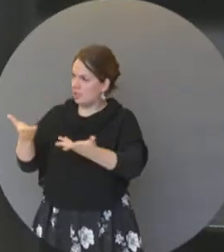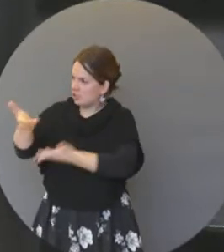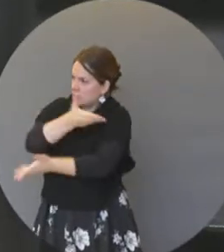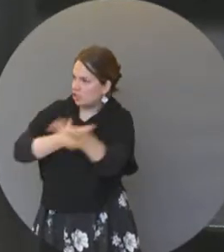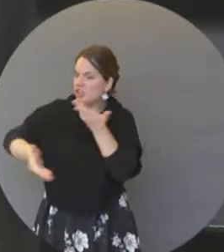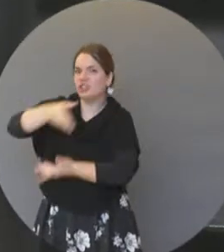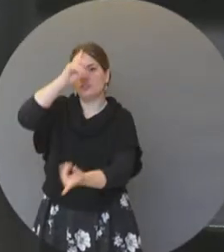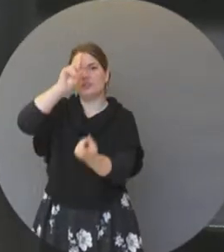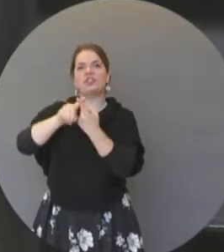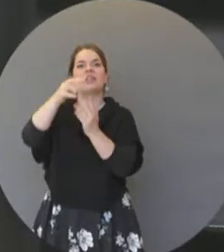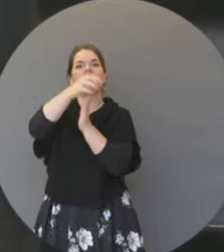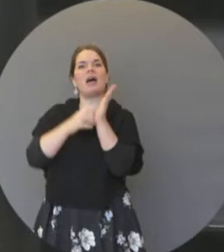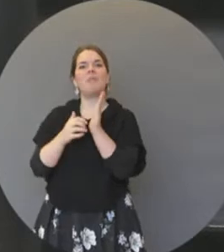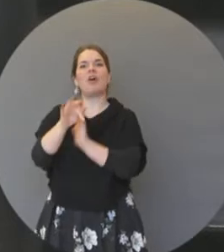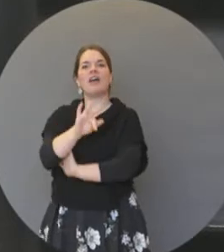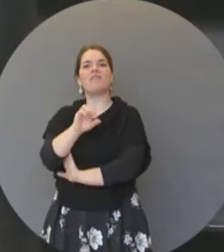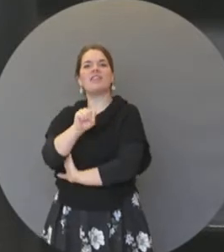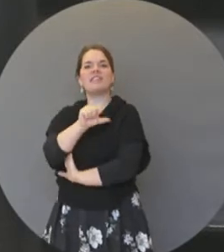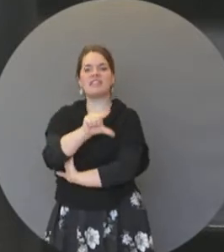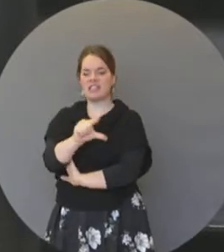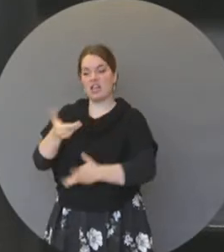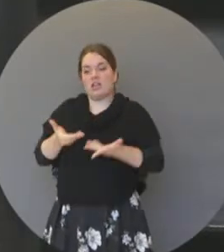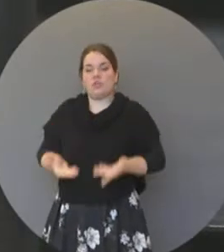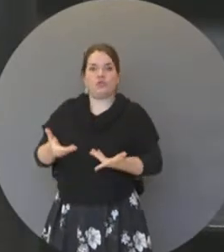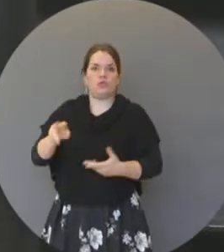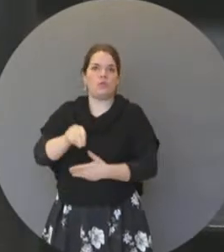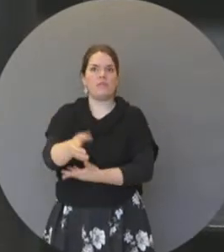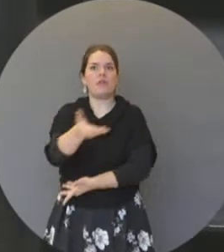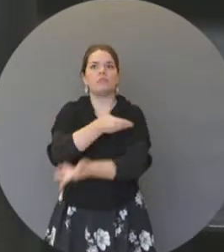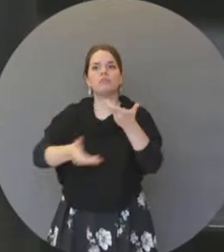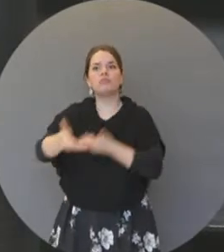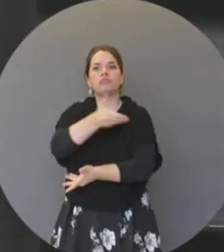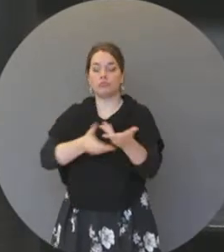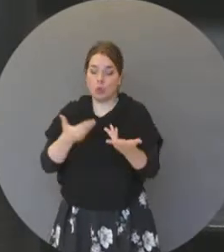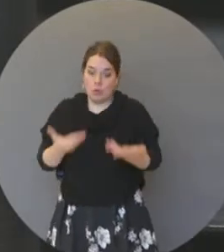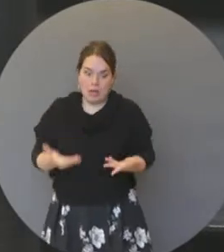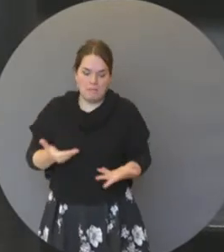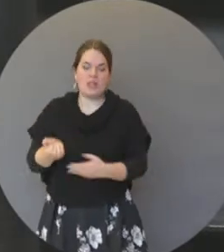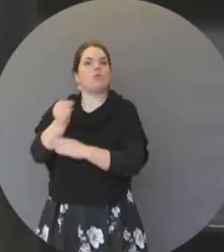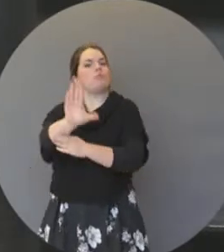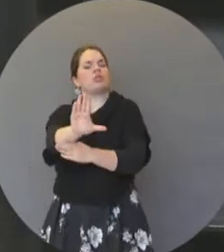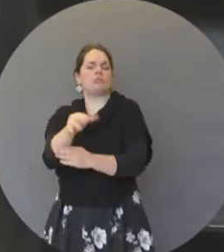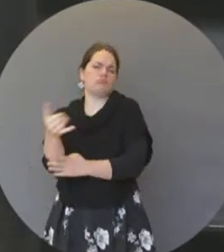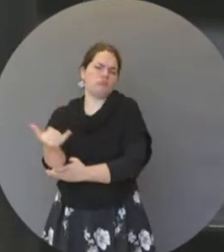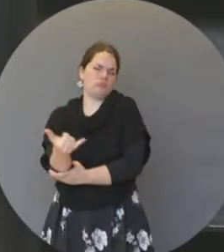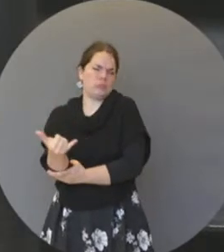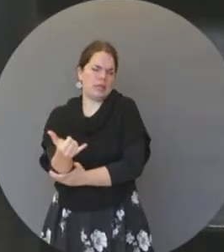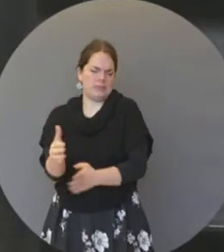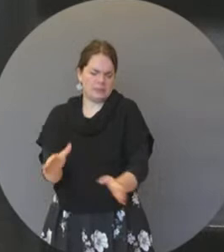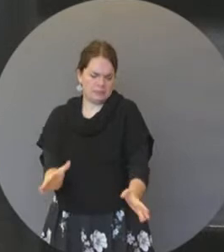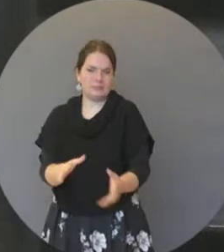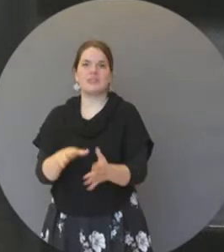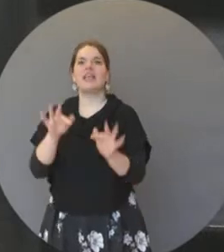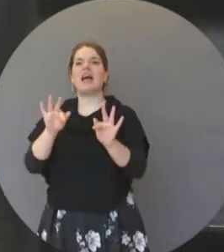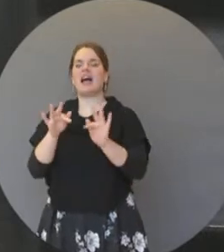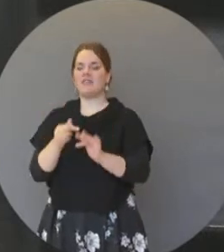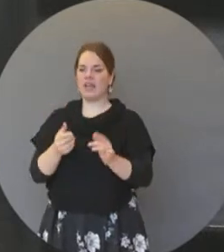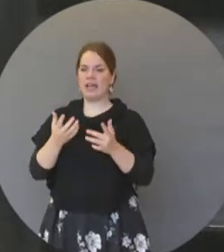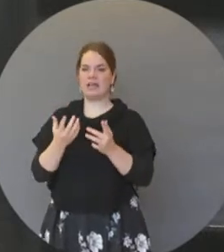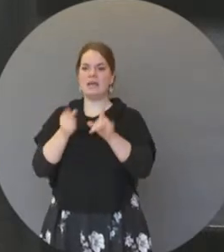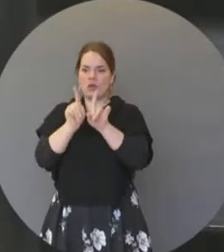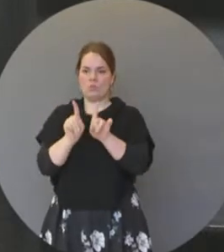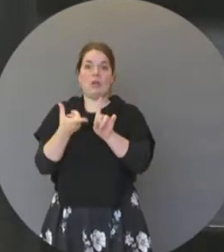qui sera discuté aujourd'hui donc je vais pas je vais pas en discuter maintenant sur la déconjugalisation enfin